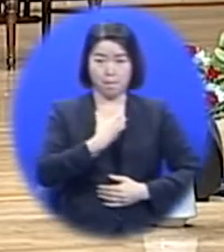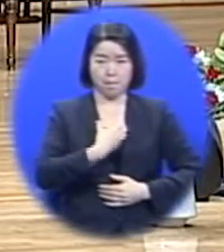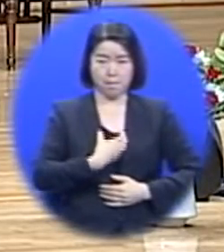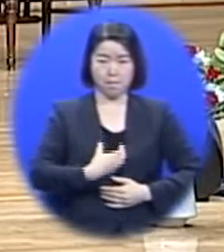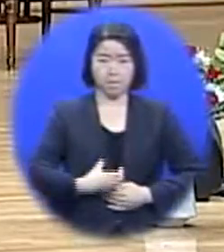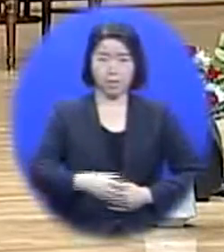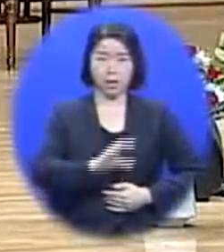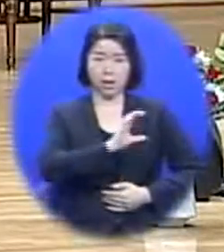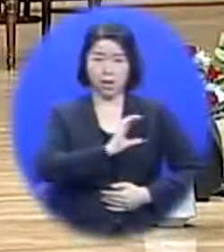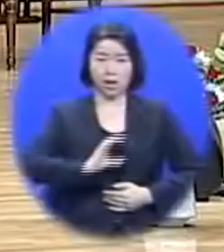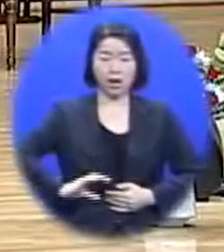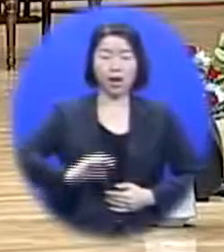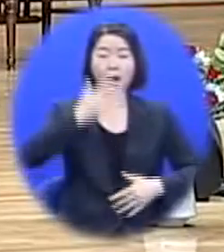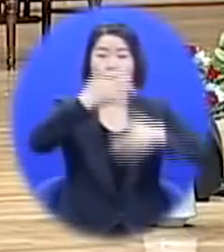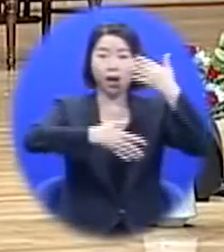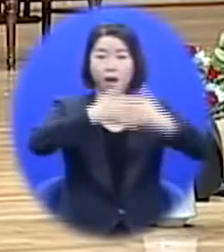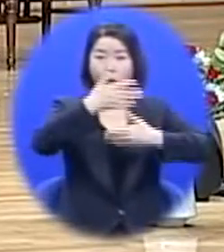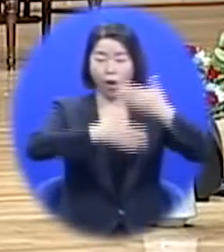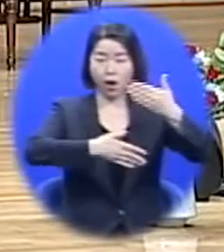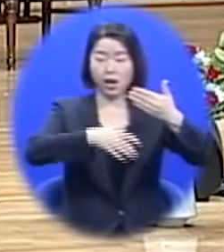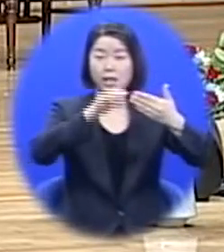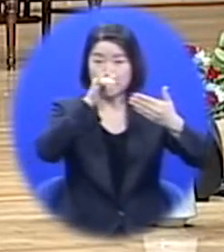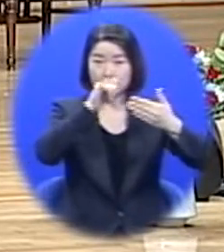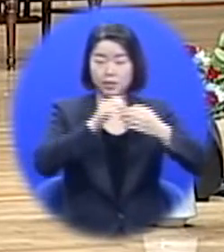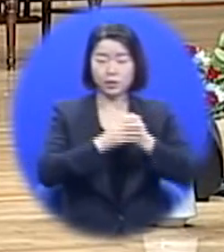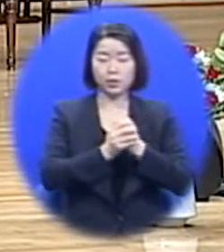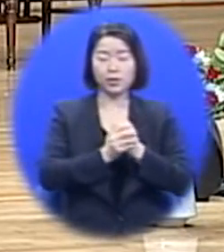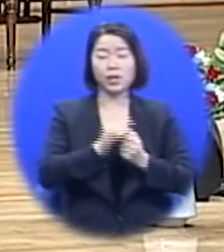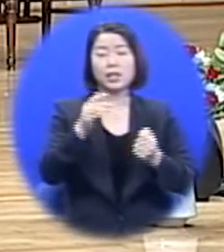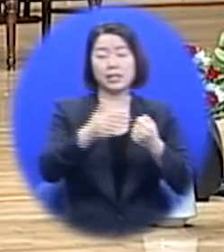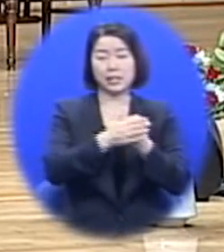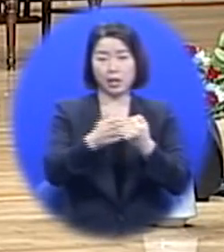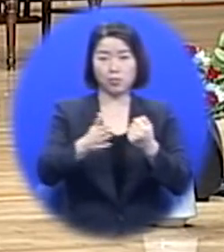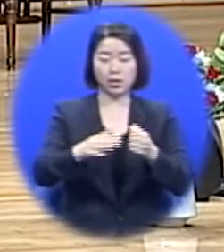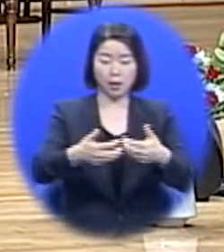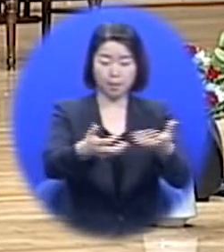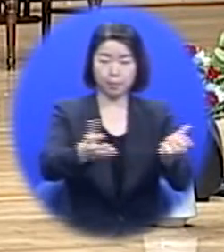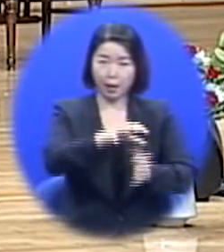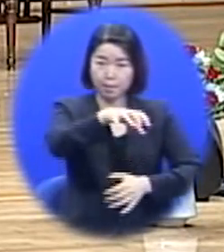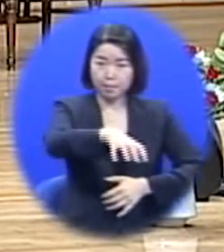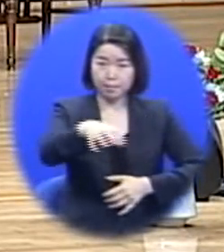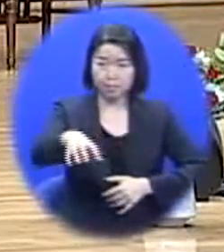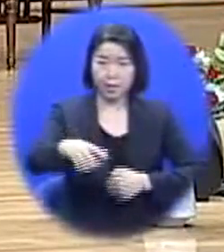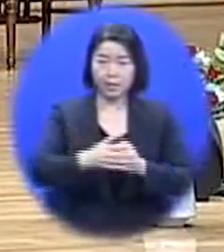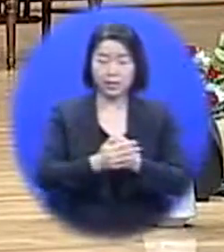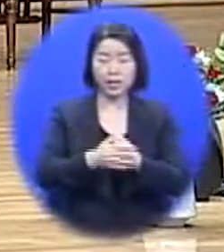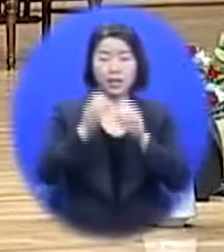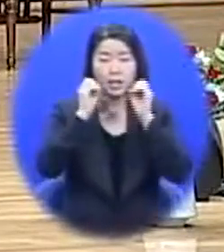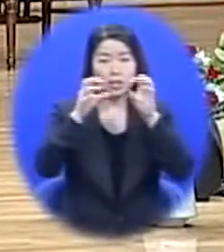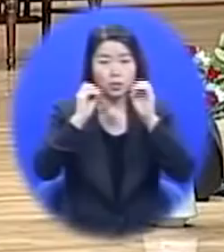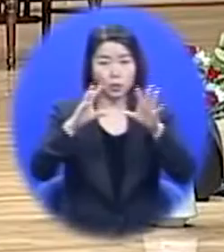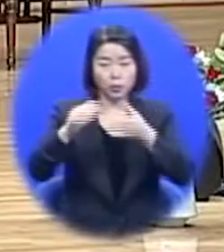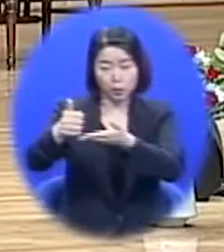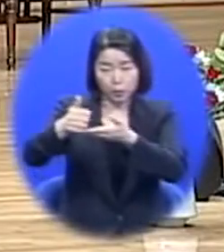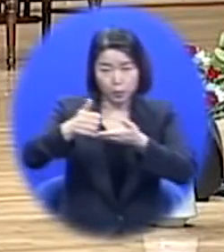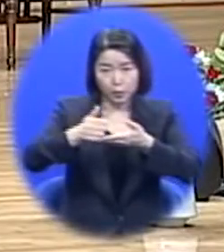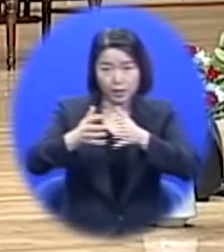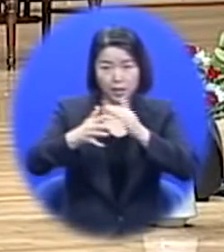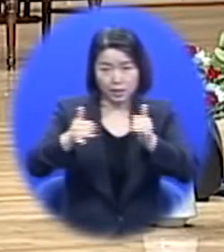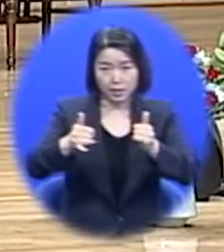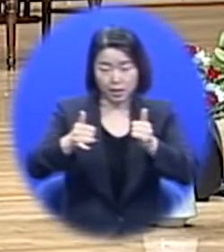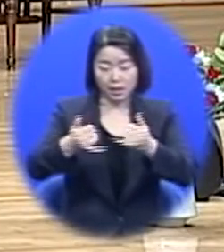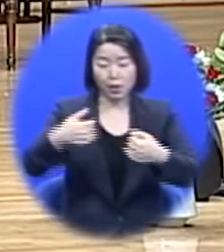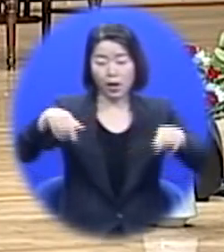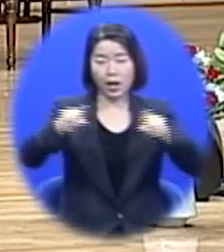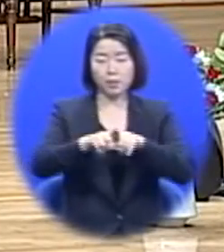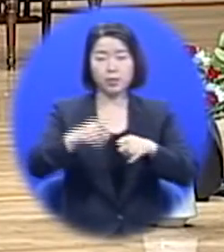Christ라는 영화가 상영이 되더래요. 그래서 마을의 전도 대상자인 분들 모시고 그 영화를 보러